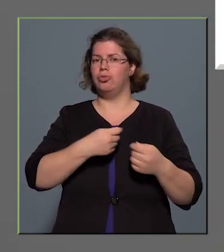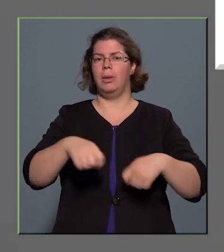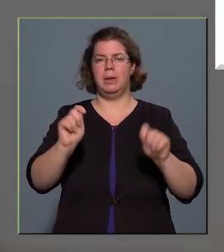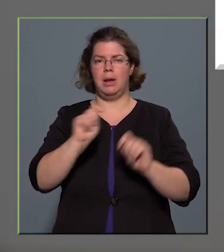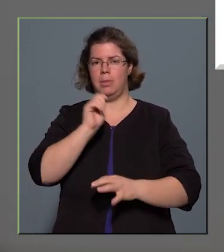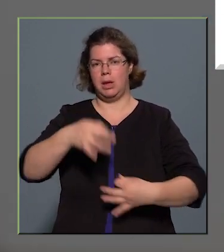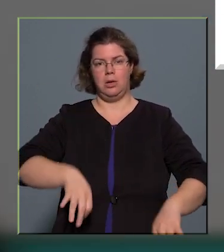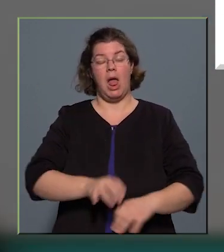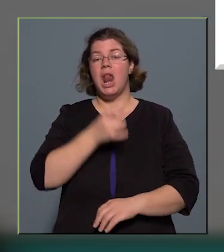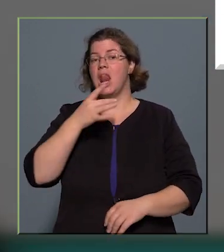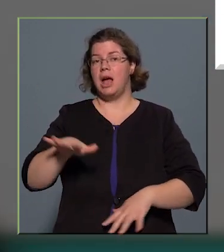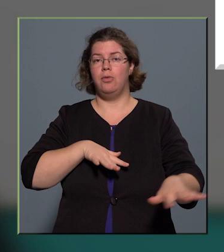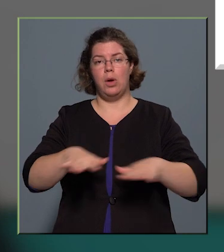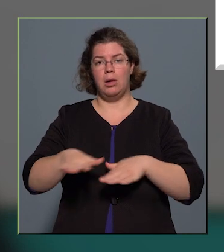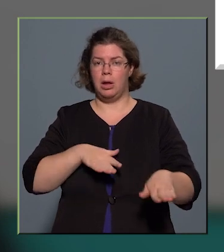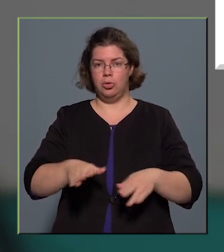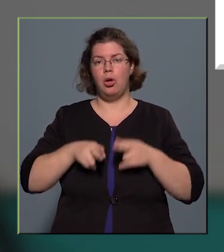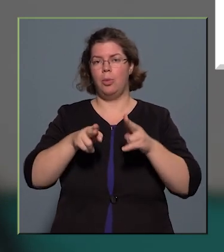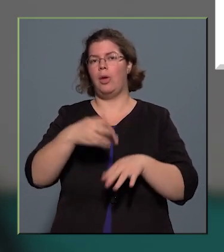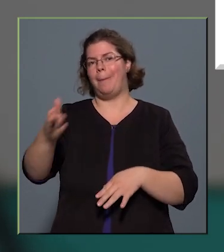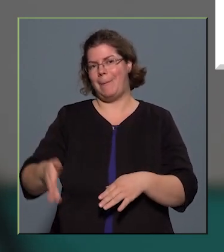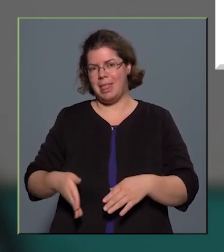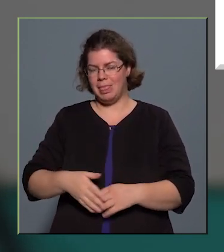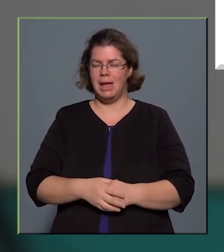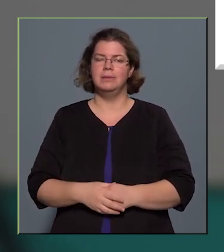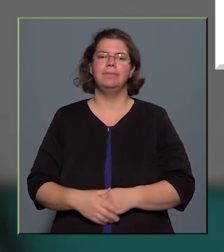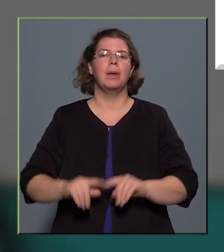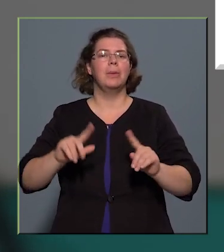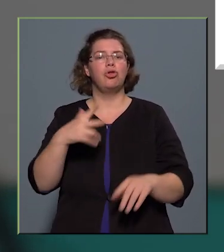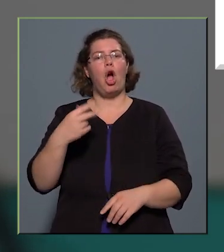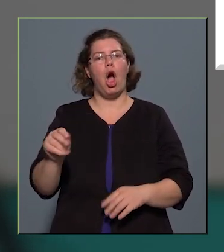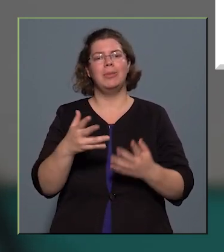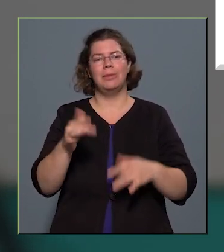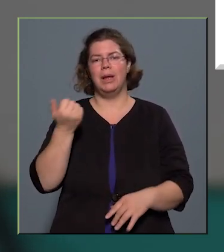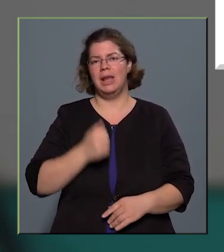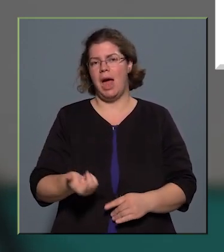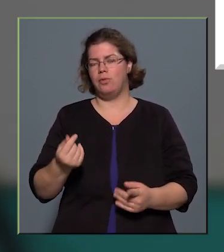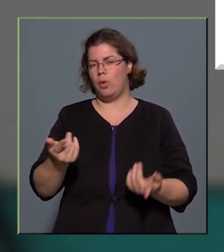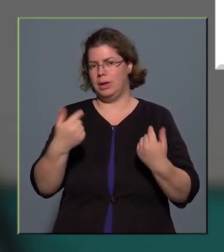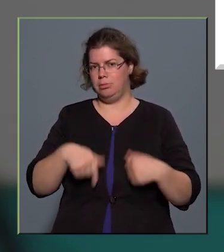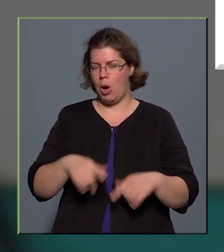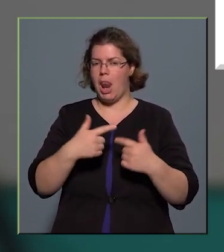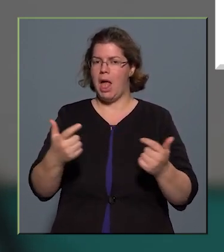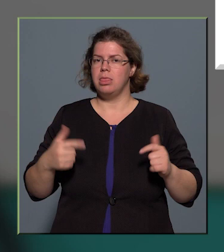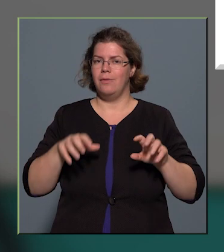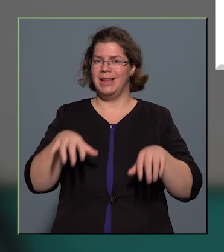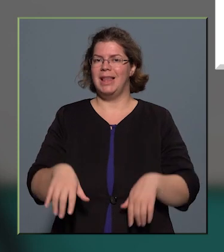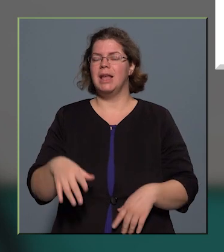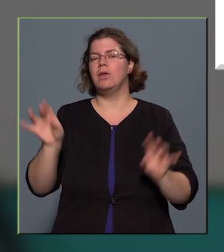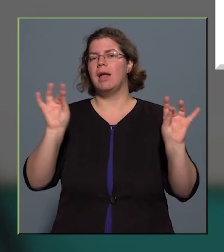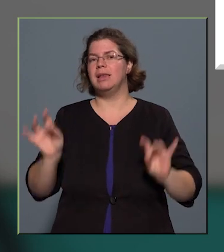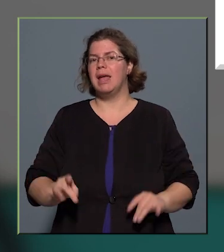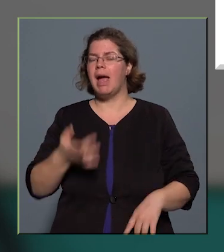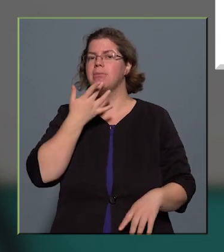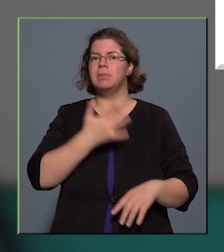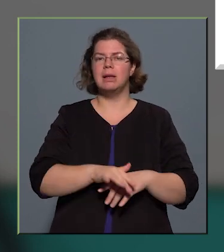a legforgalmasabb utak mentén. A másik 30 milliárd forintból pedig lehetővé teszik, hogy a cégek például